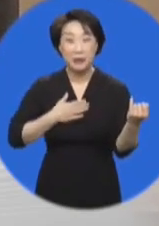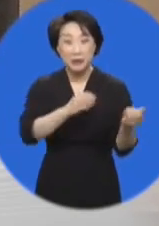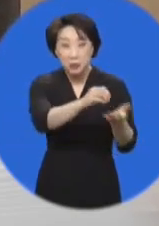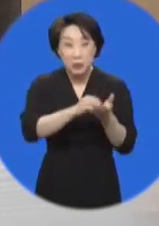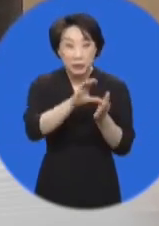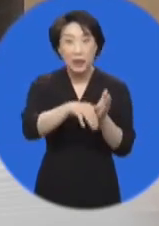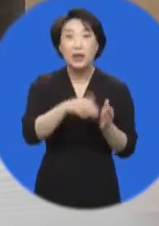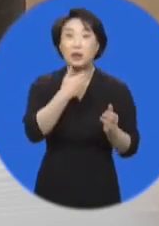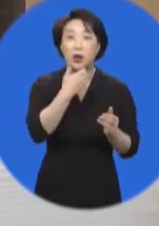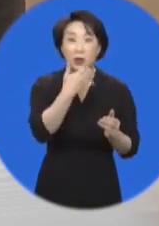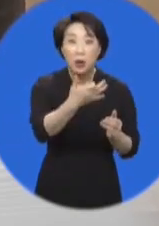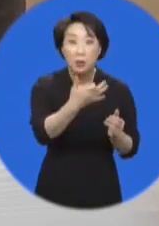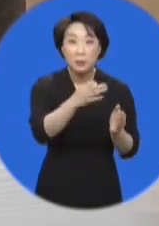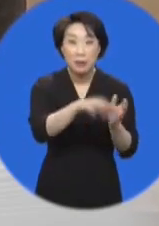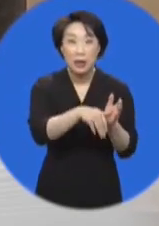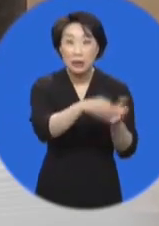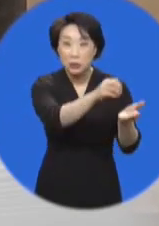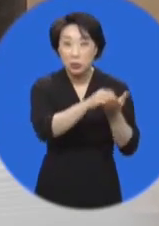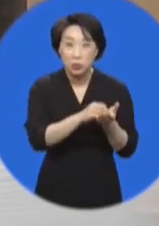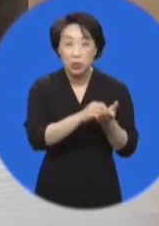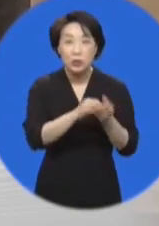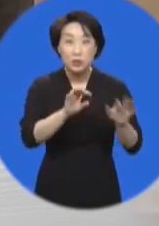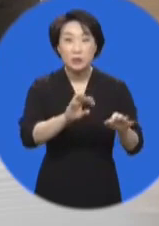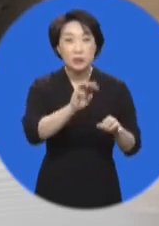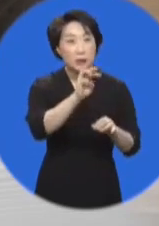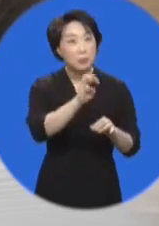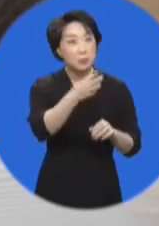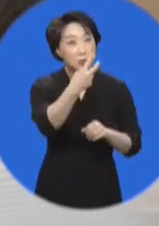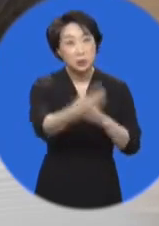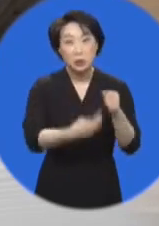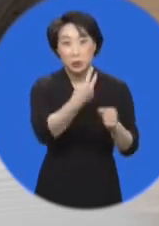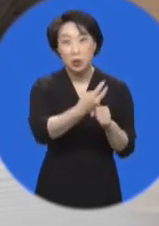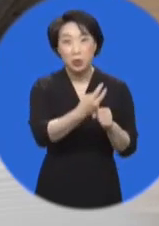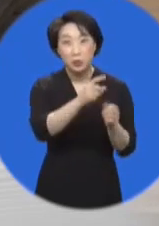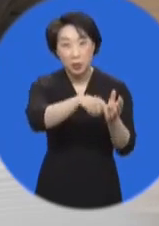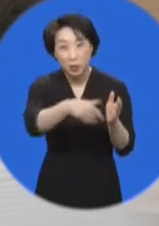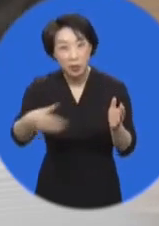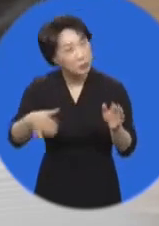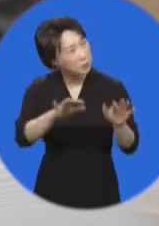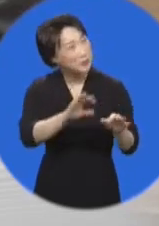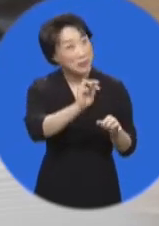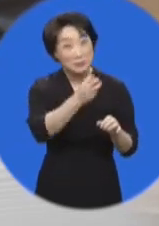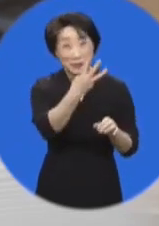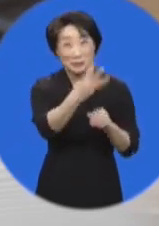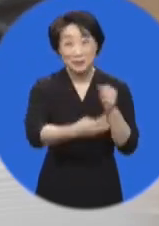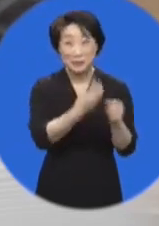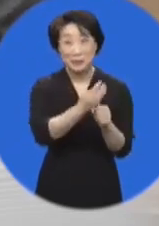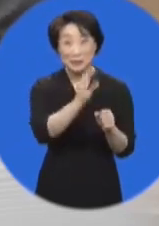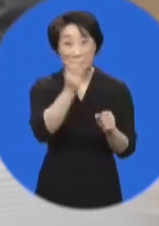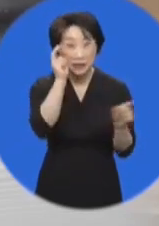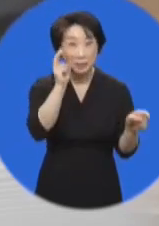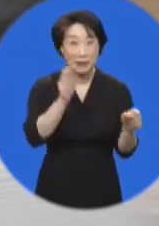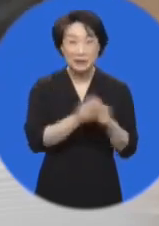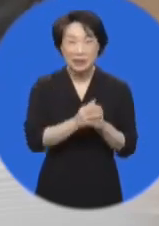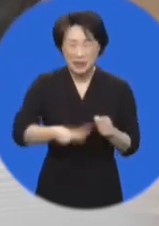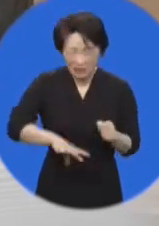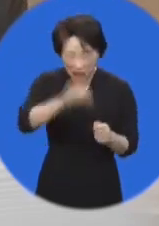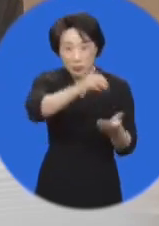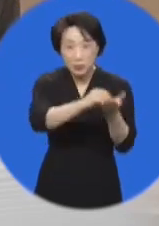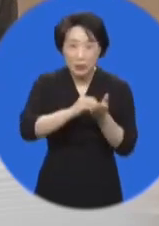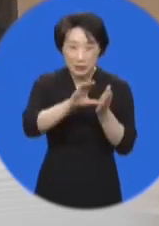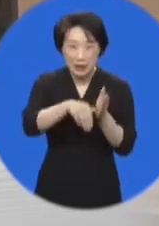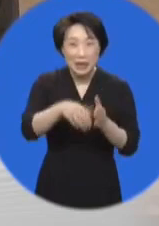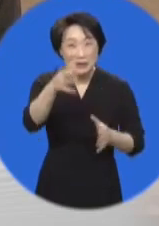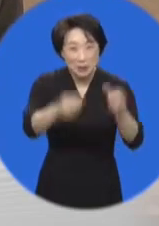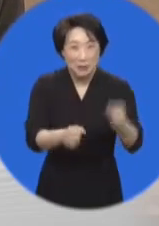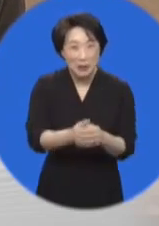왔으면 32년이 됐습니다. 해수로는 33년째입니다. 근데 첫날 청바지